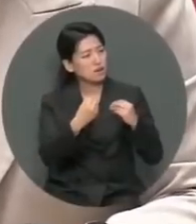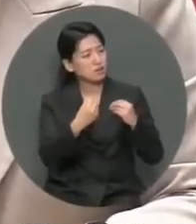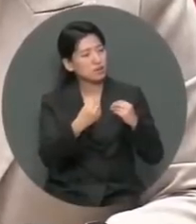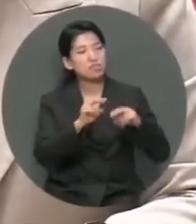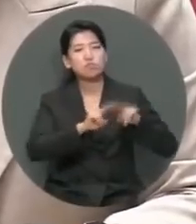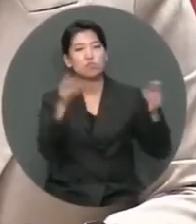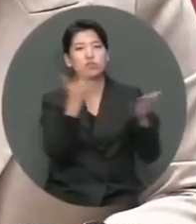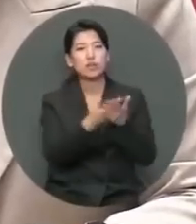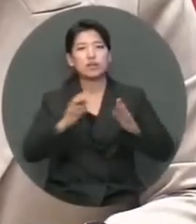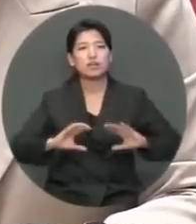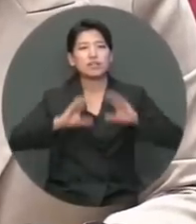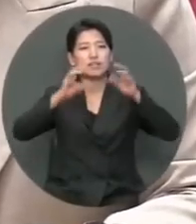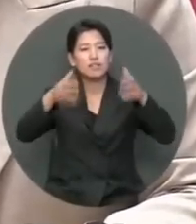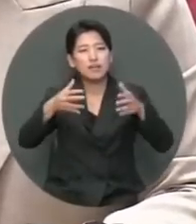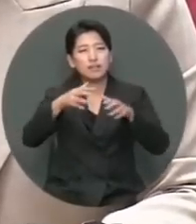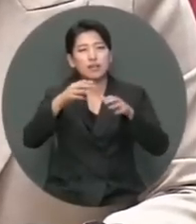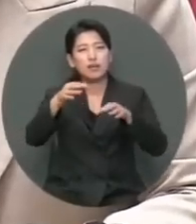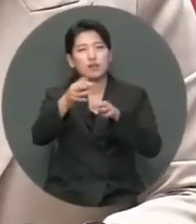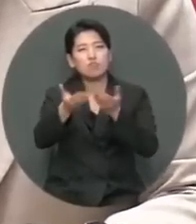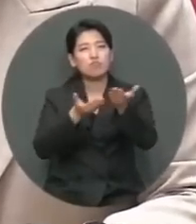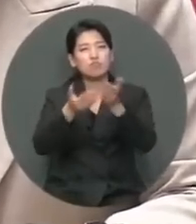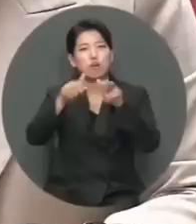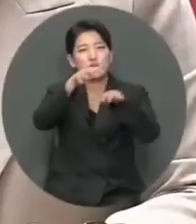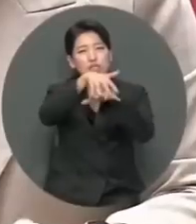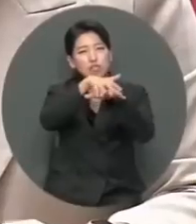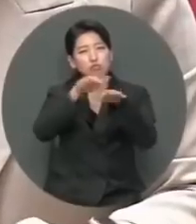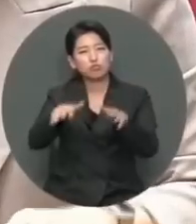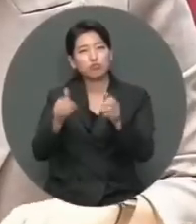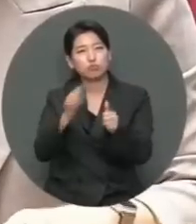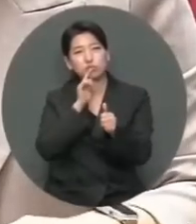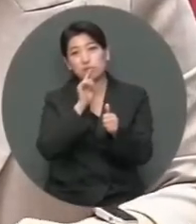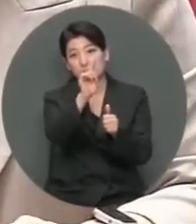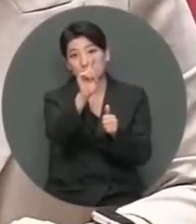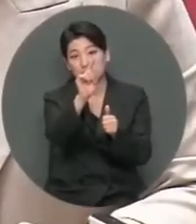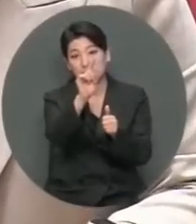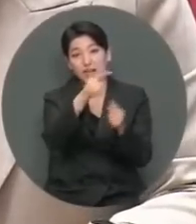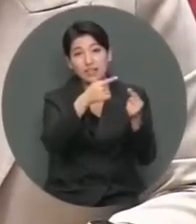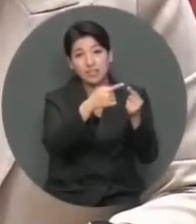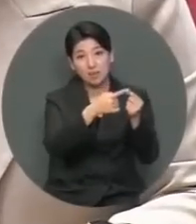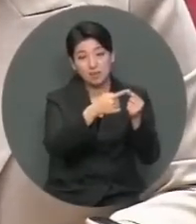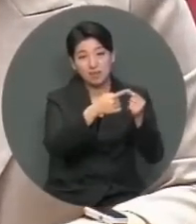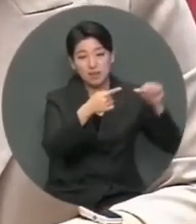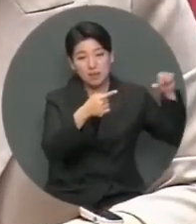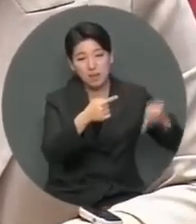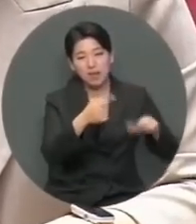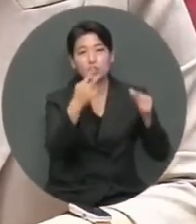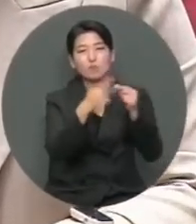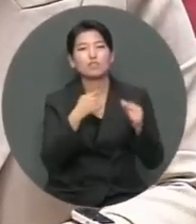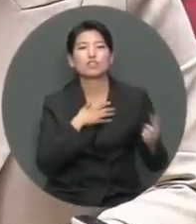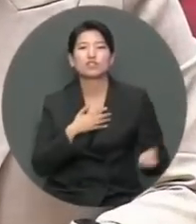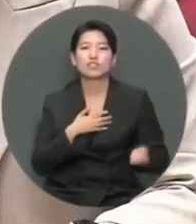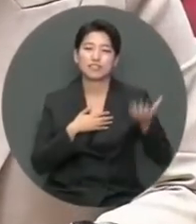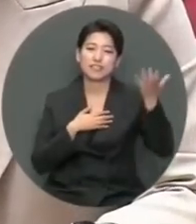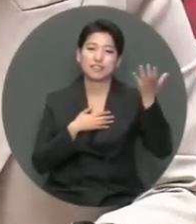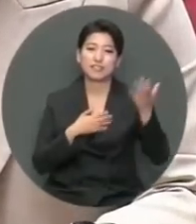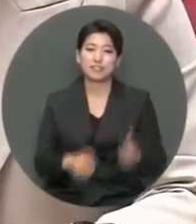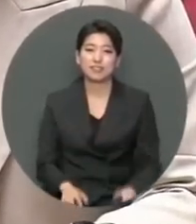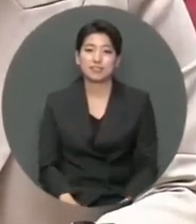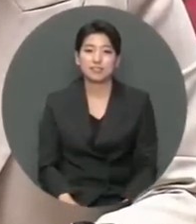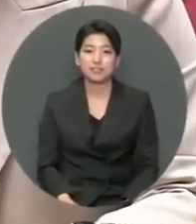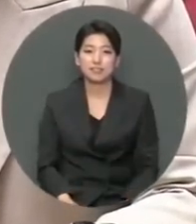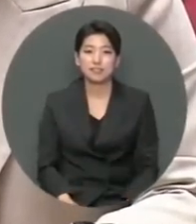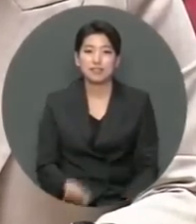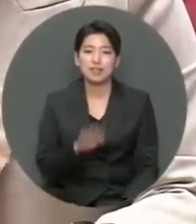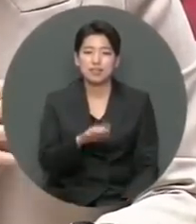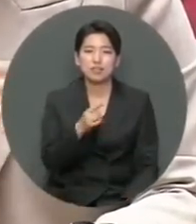네, 지난번에 2013년에 했던 거. 그래서 분쟁 절차를 거쳐서 우리가 어쨌든 한번 인정을 받았죠. 그 인정이 저는 약간은